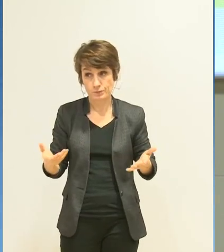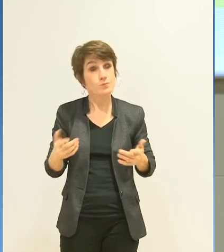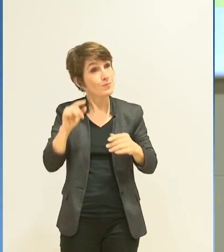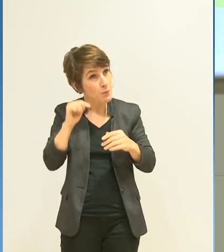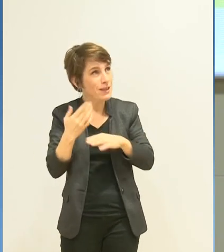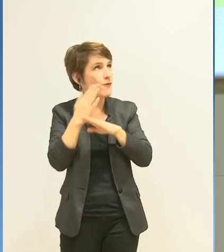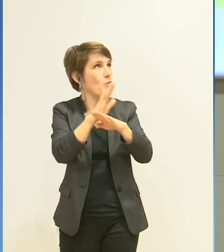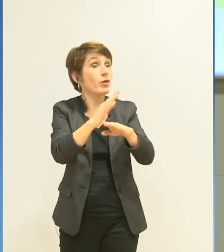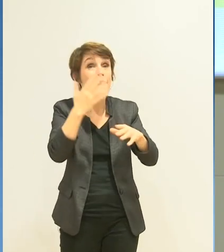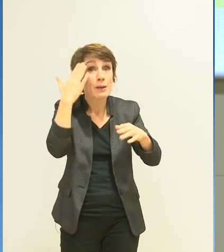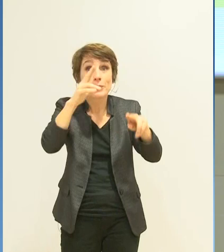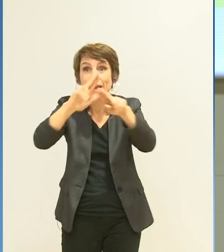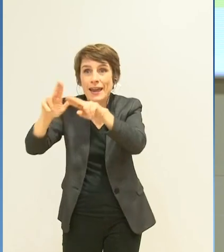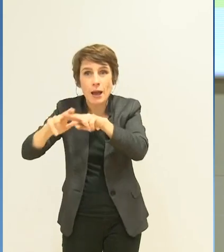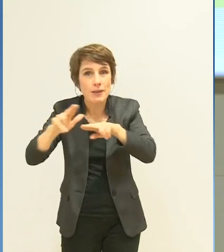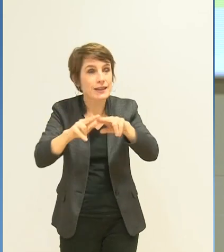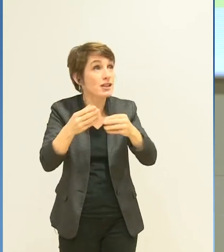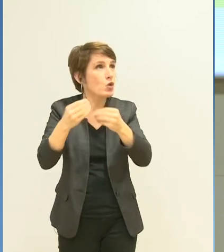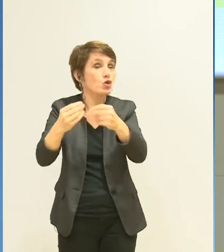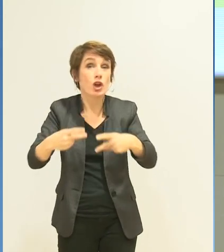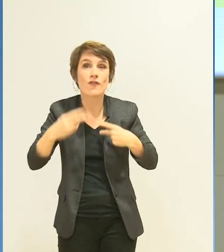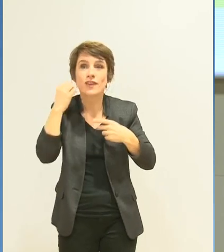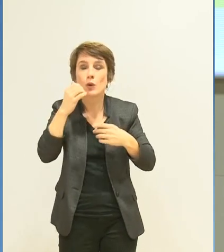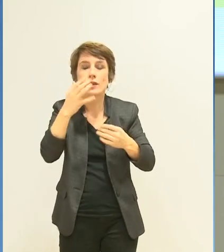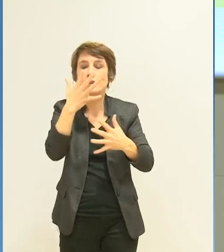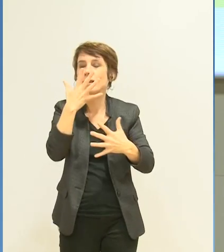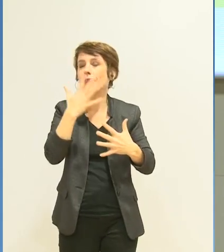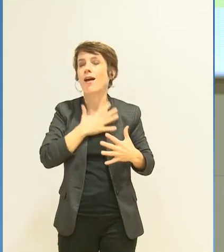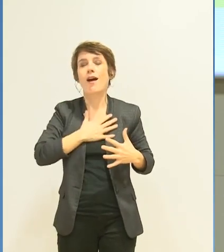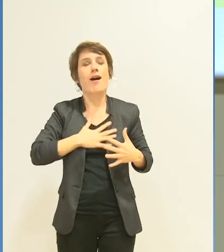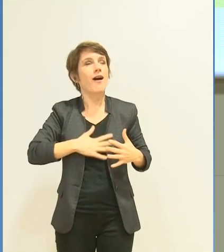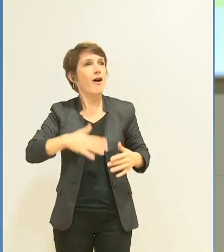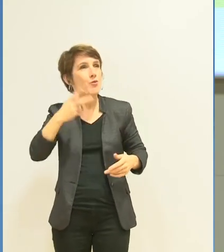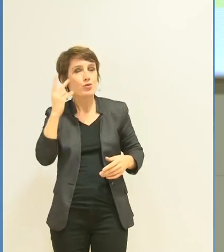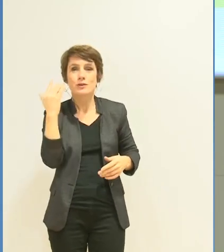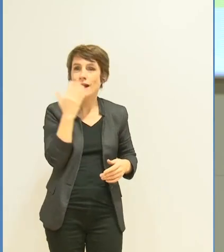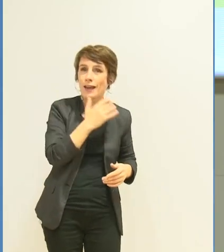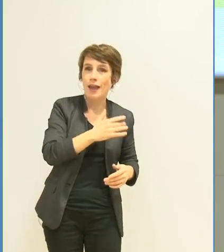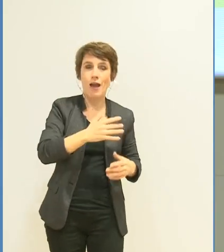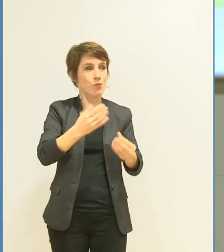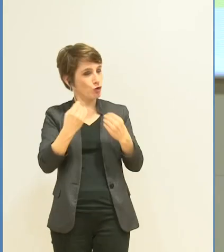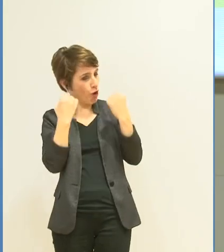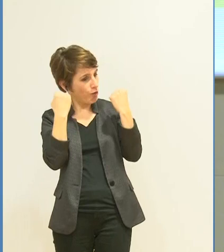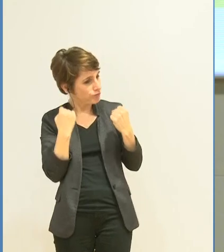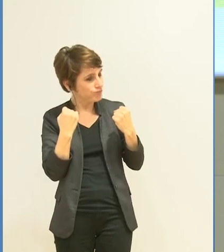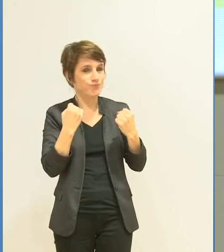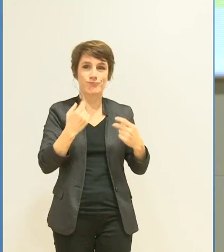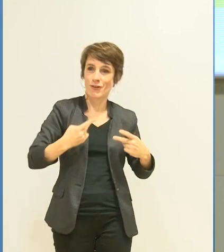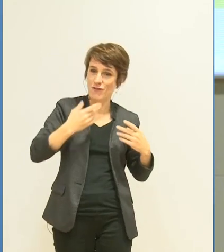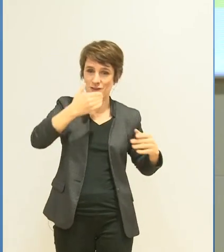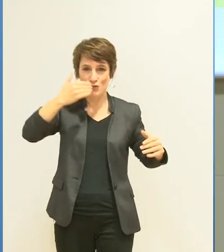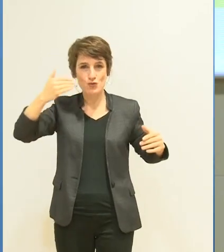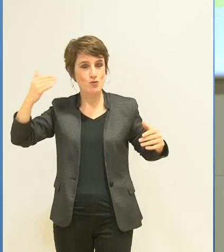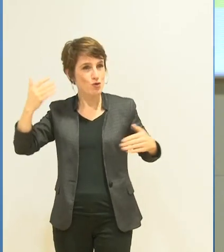change effectivement la vie quotidienne permet d'avoir une nouvelle assise pour permettre une vie meilleure pour les habitants qui sont là